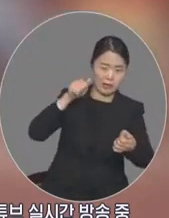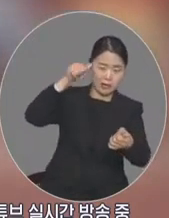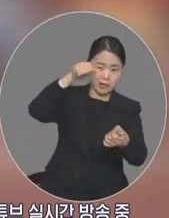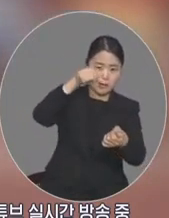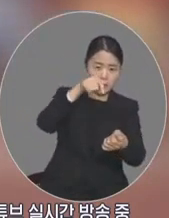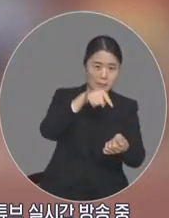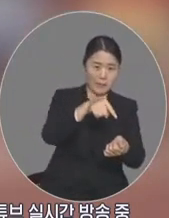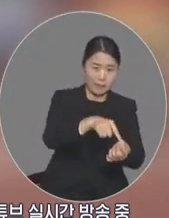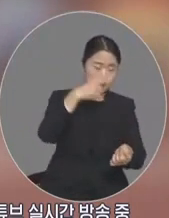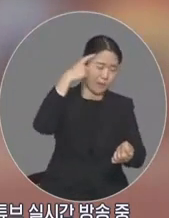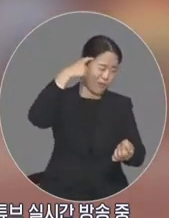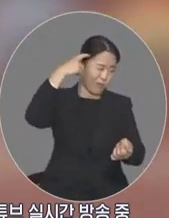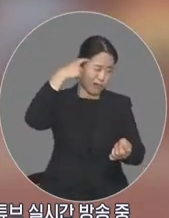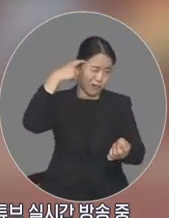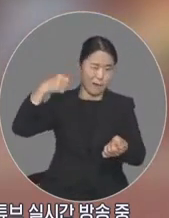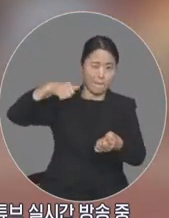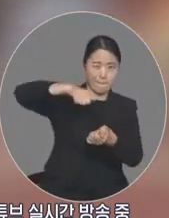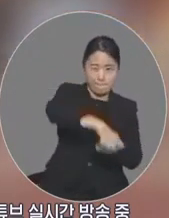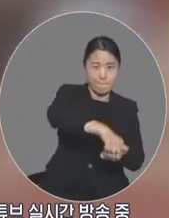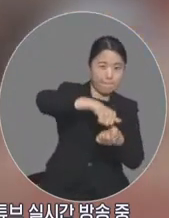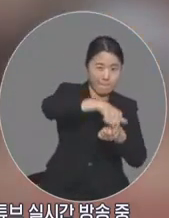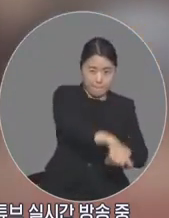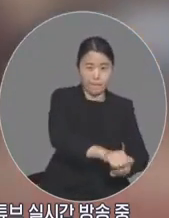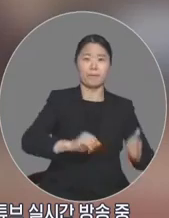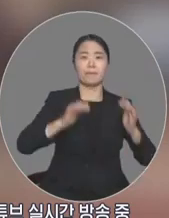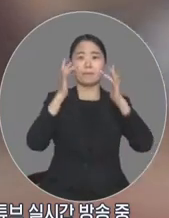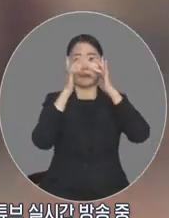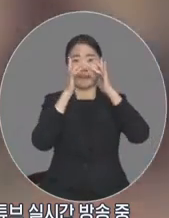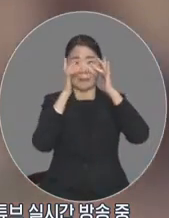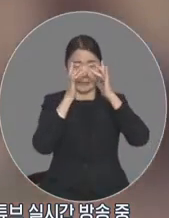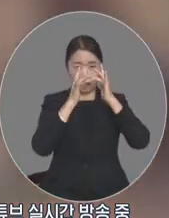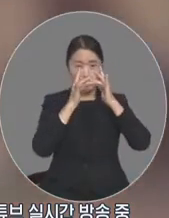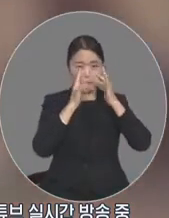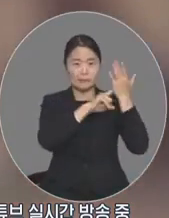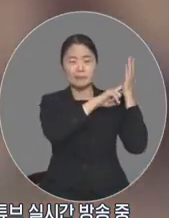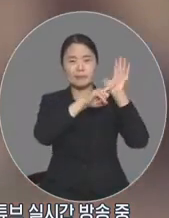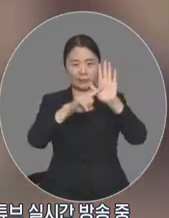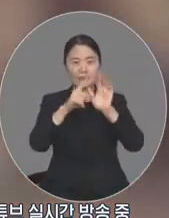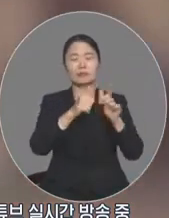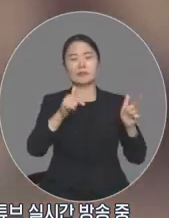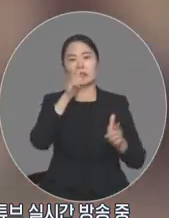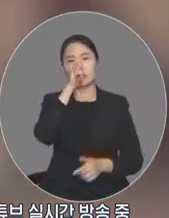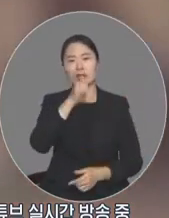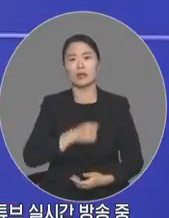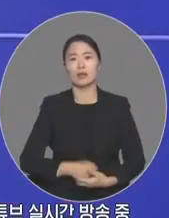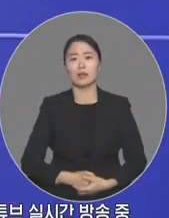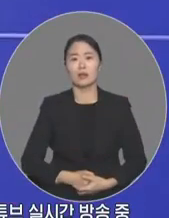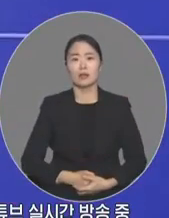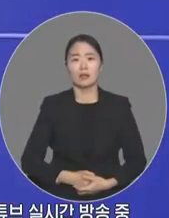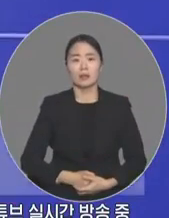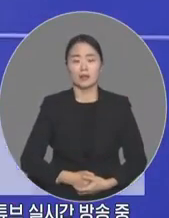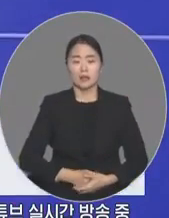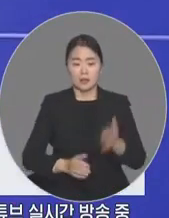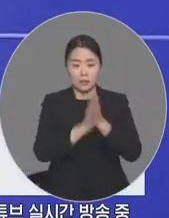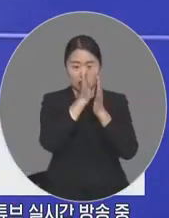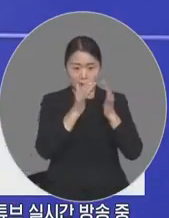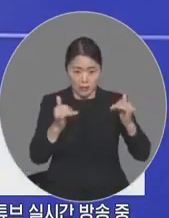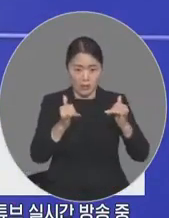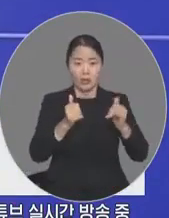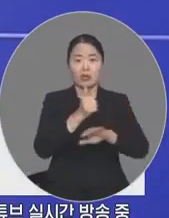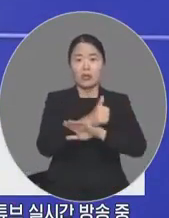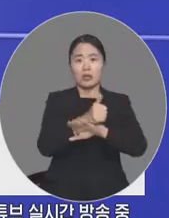있는 피해자의 머리을 밟는 영상이 SNS 공개되기도 했습니다 다수 시민들을